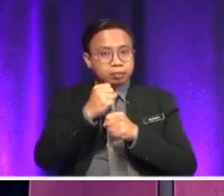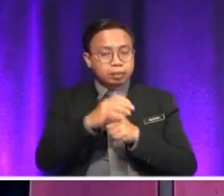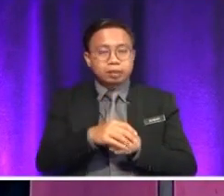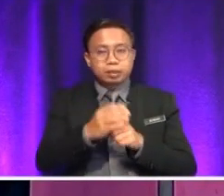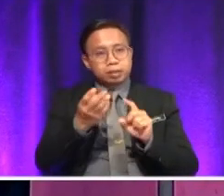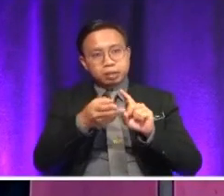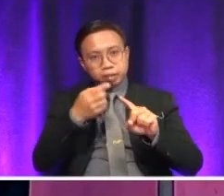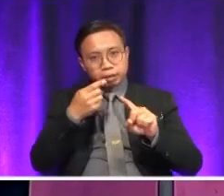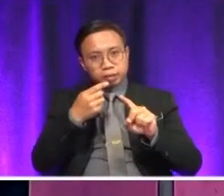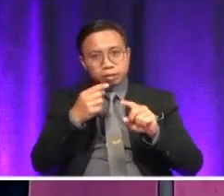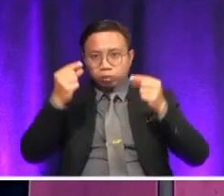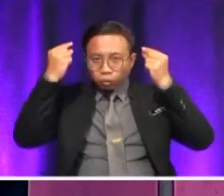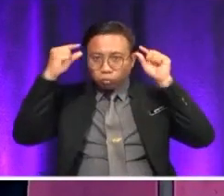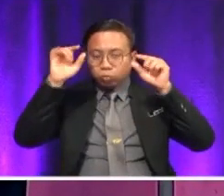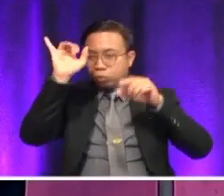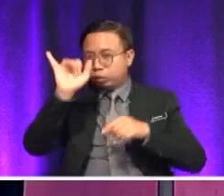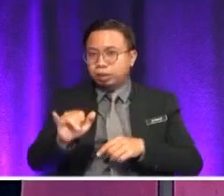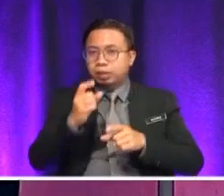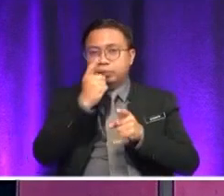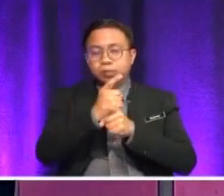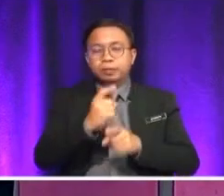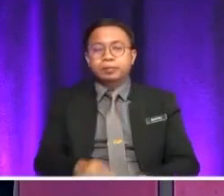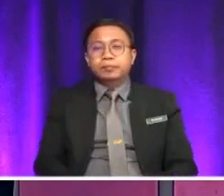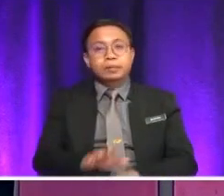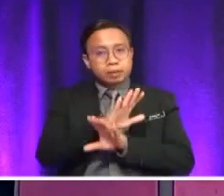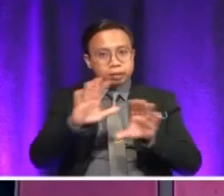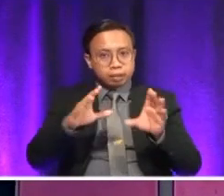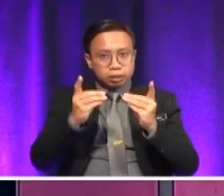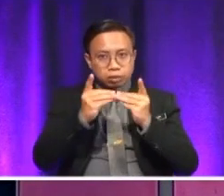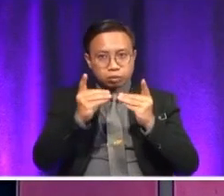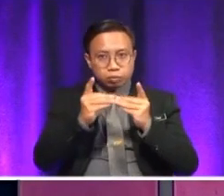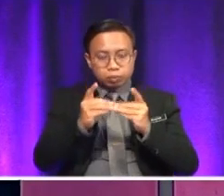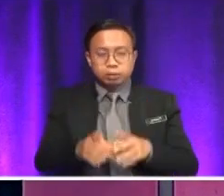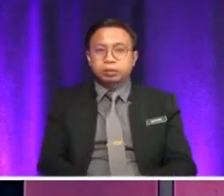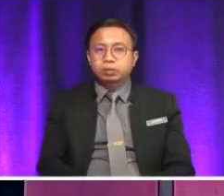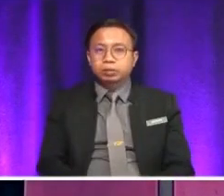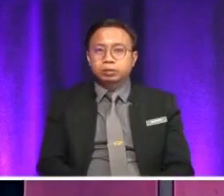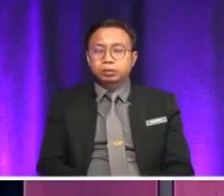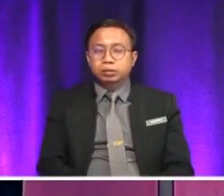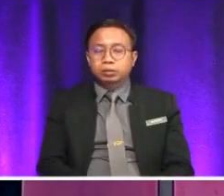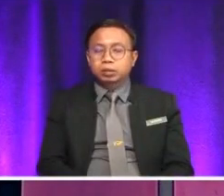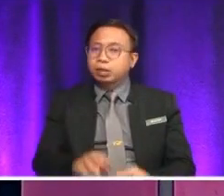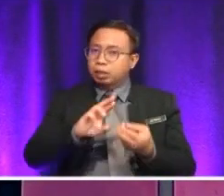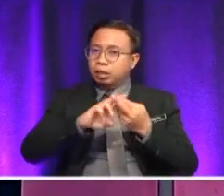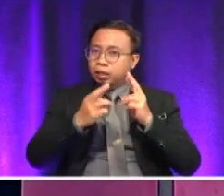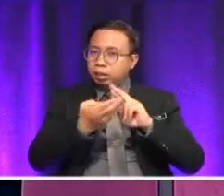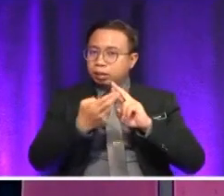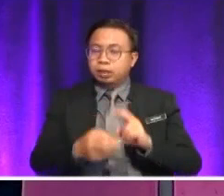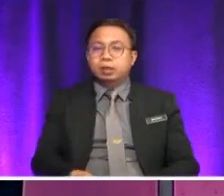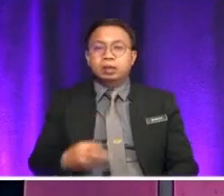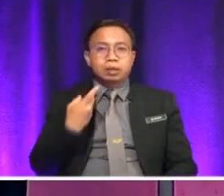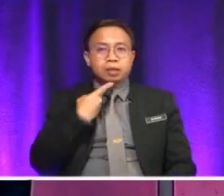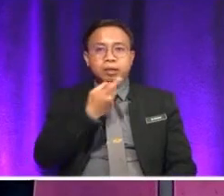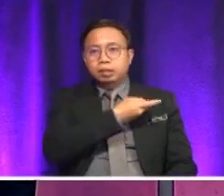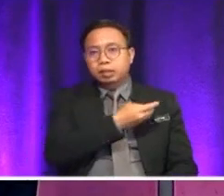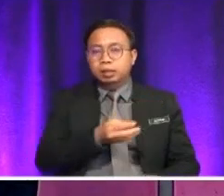tu daripada guru yang betul. Okey, jangan pula kita jumpa guru anak apa rakan kita.